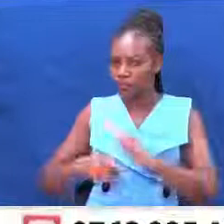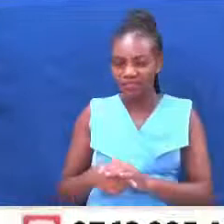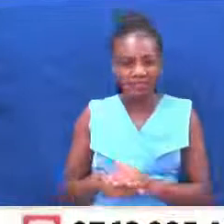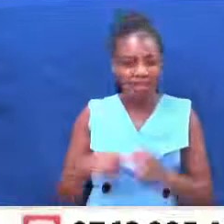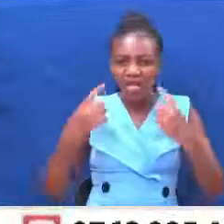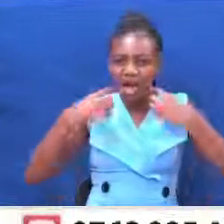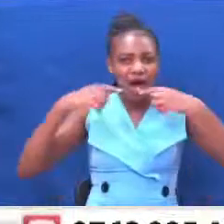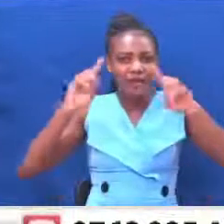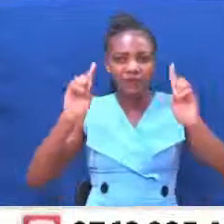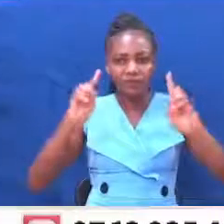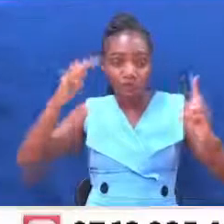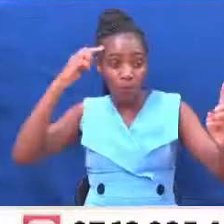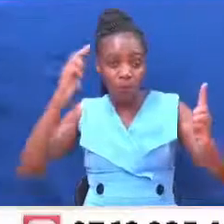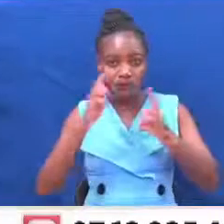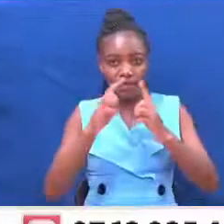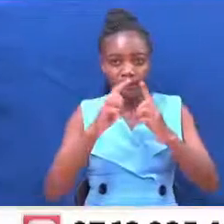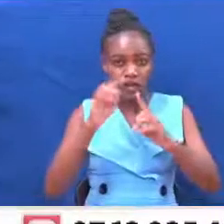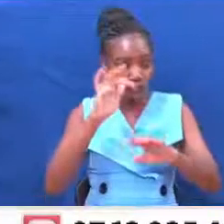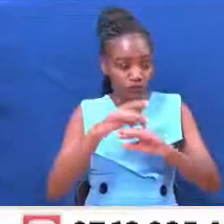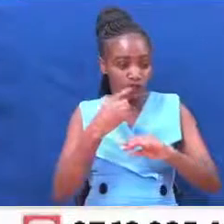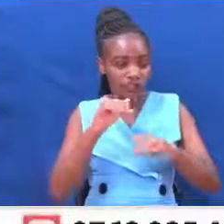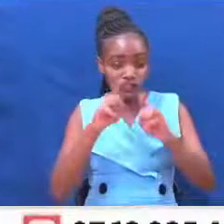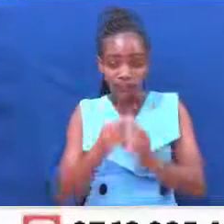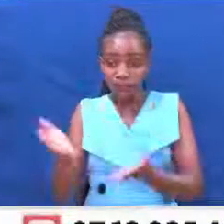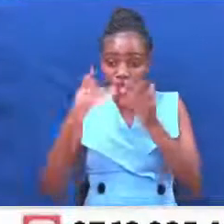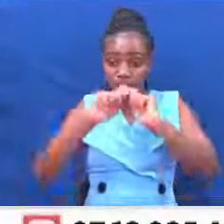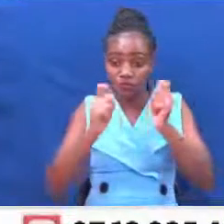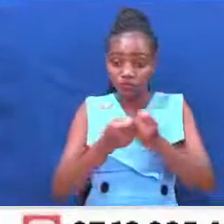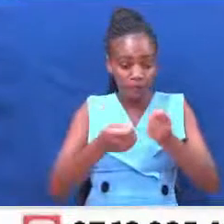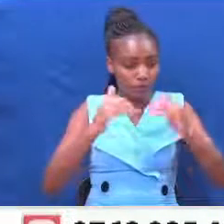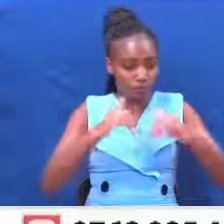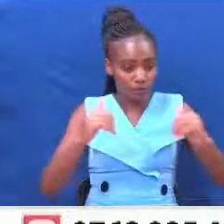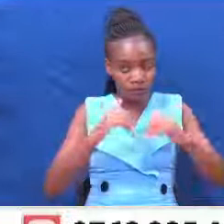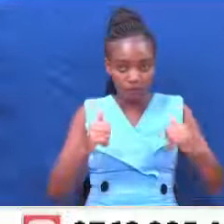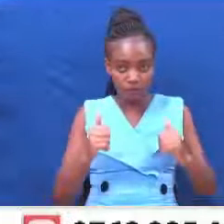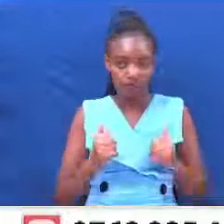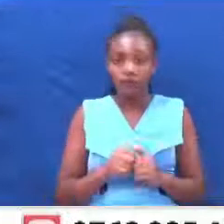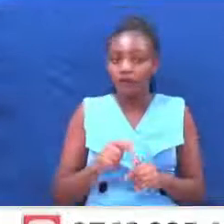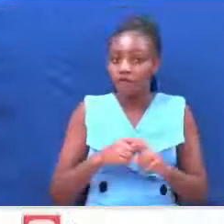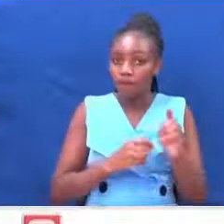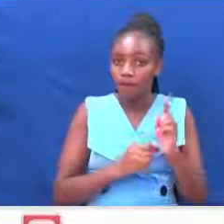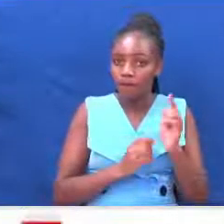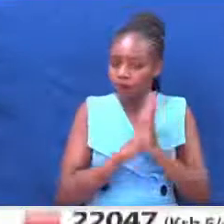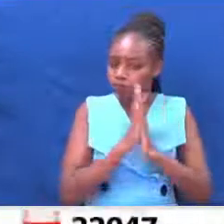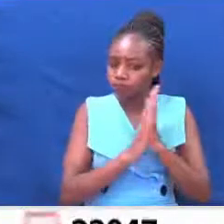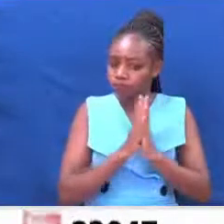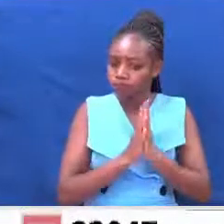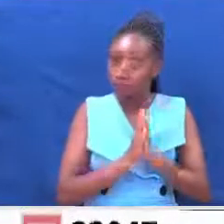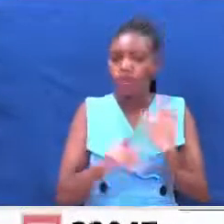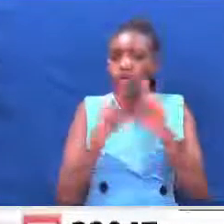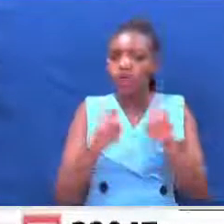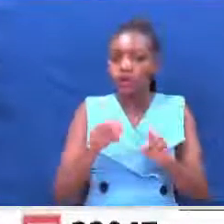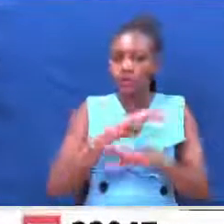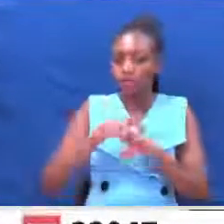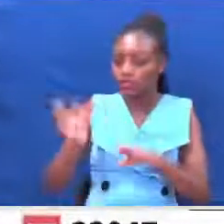the announcement was an attempt to resuscitate the tribal divisions bridged by the hustler movement. However, the National Women's